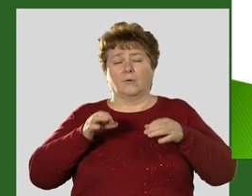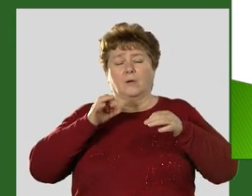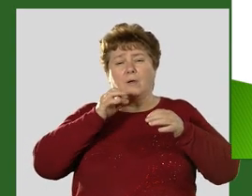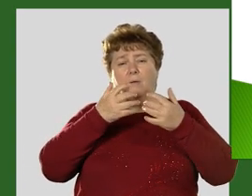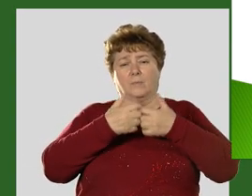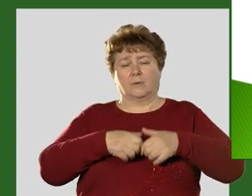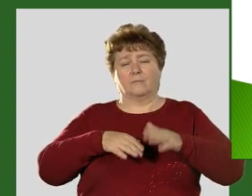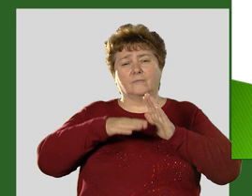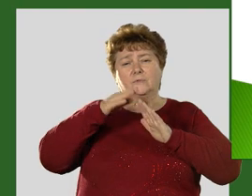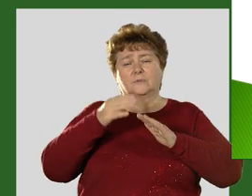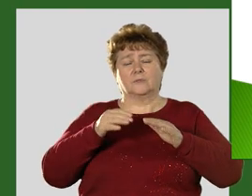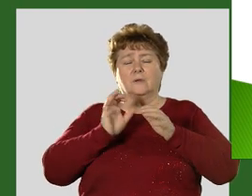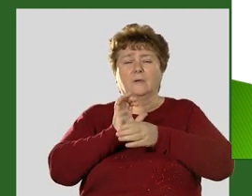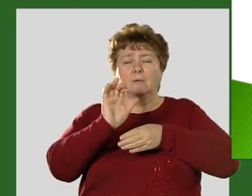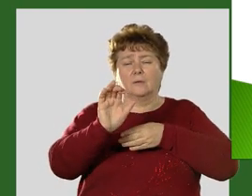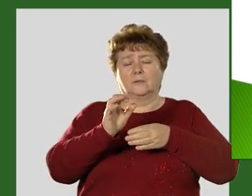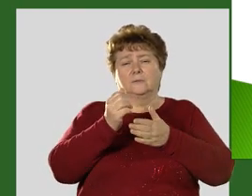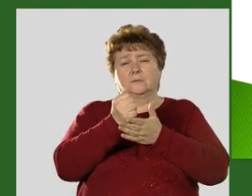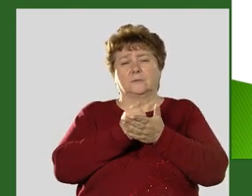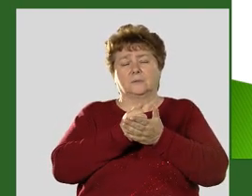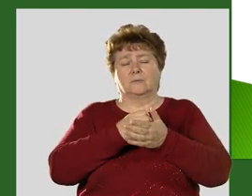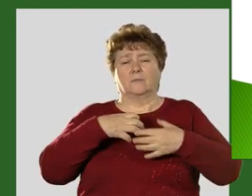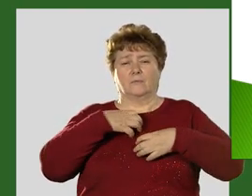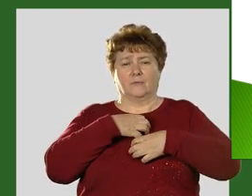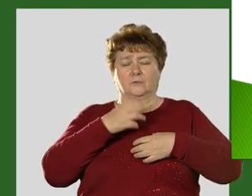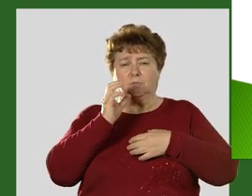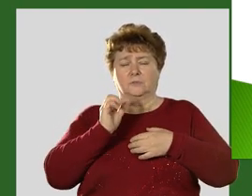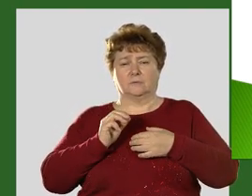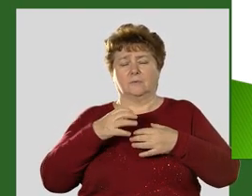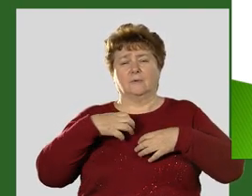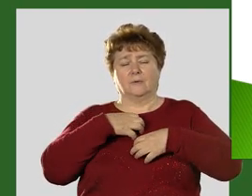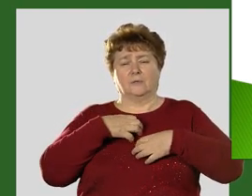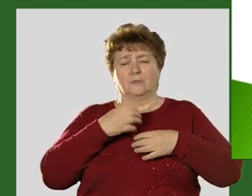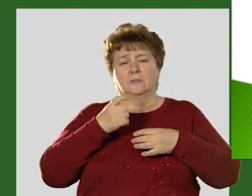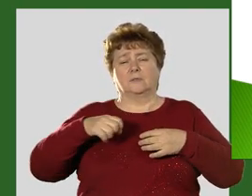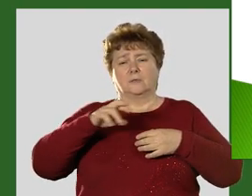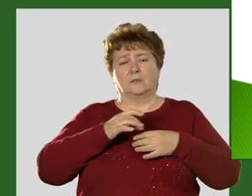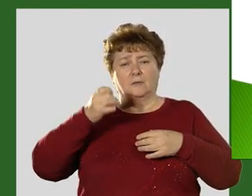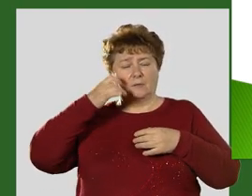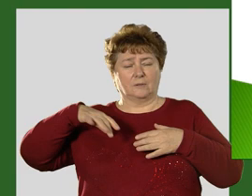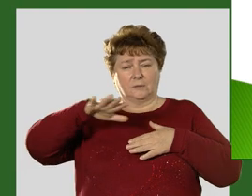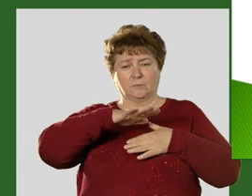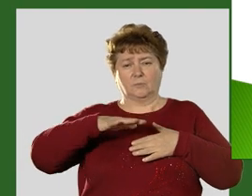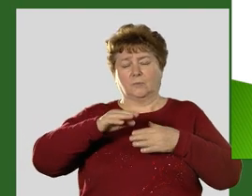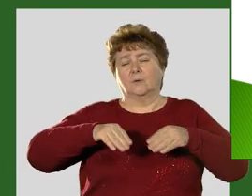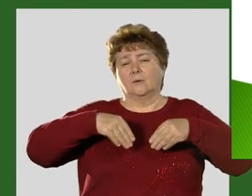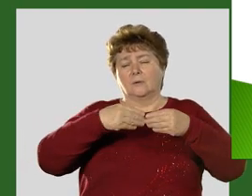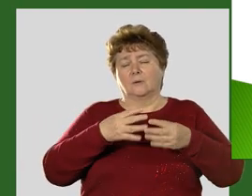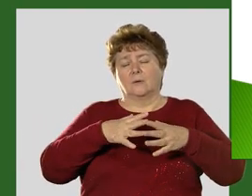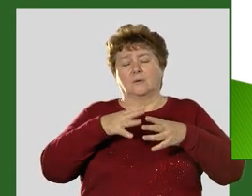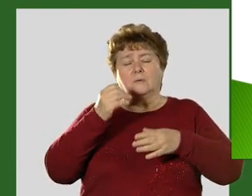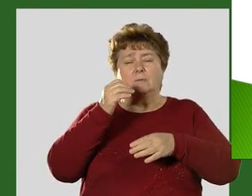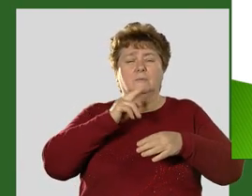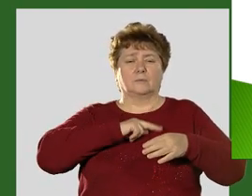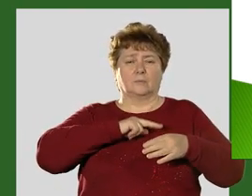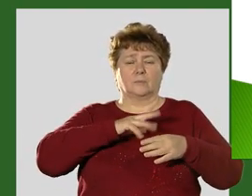промышленность имеет высокий экспортный потенциал и важную социальную значимость для республики, обеспечивает большую